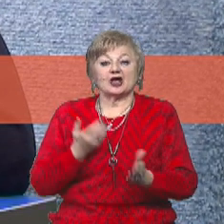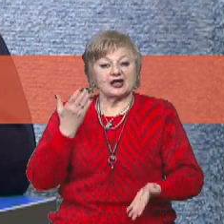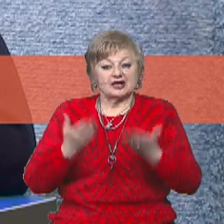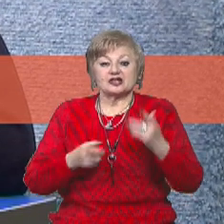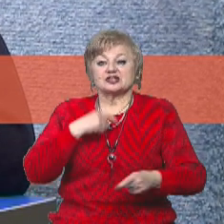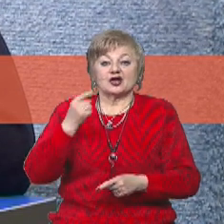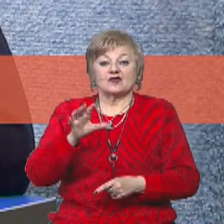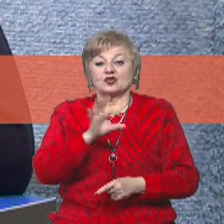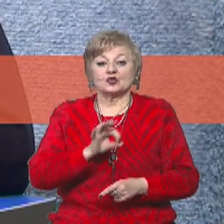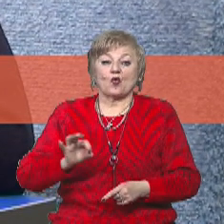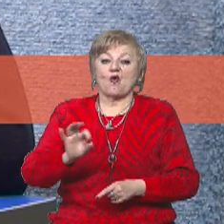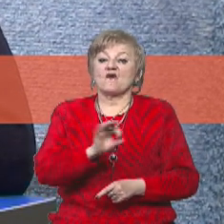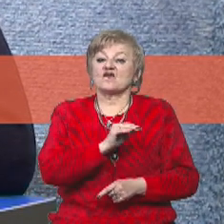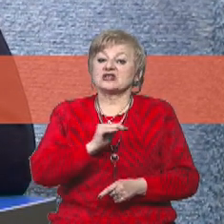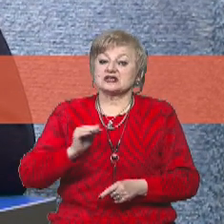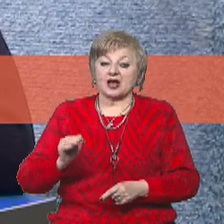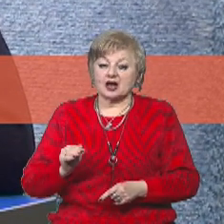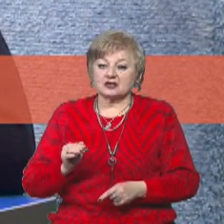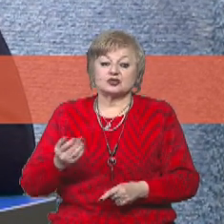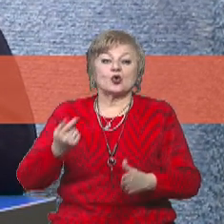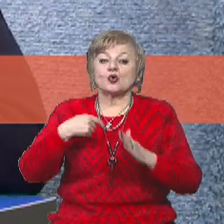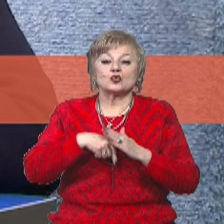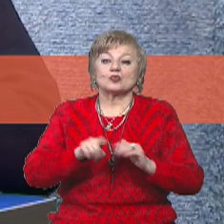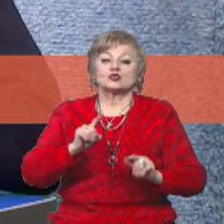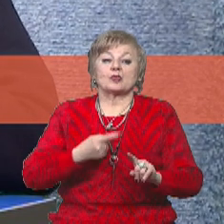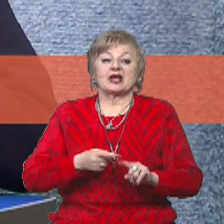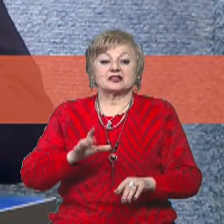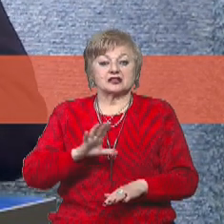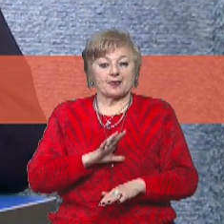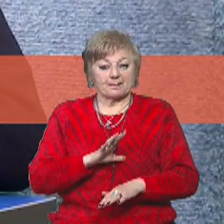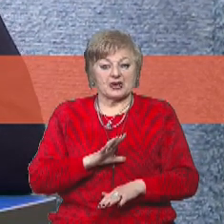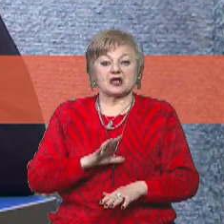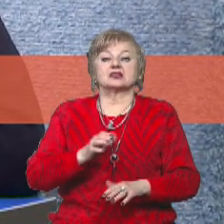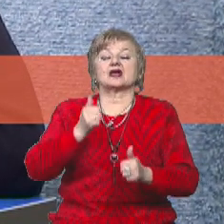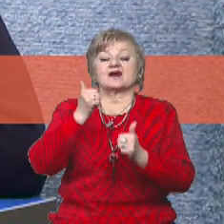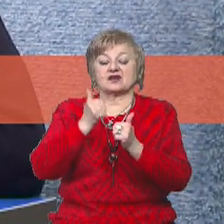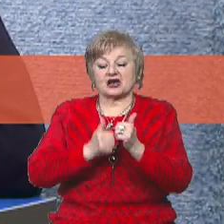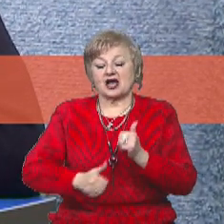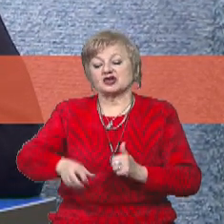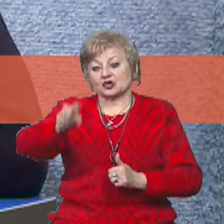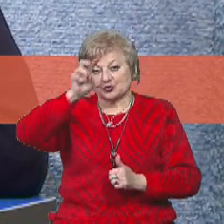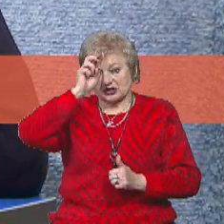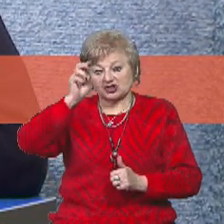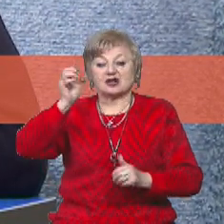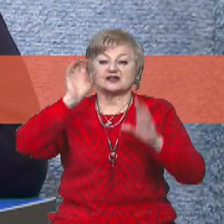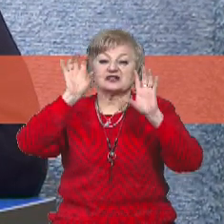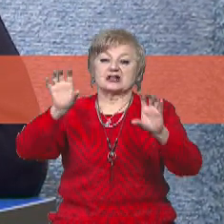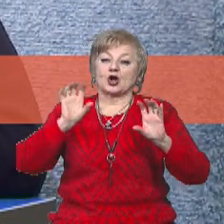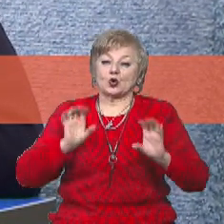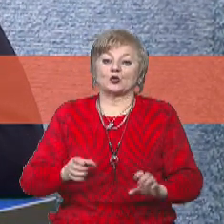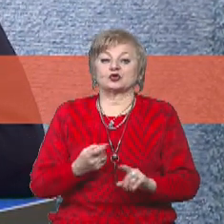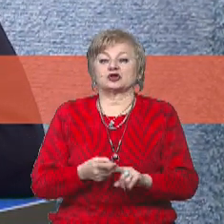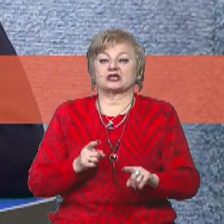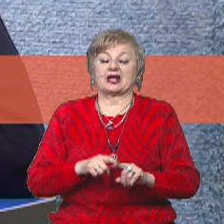про офіційну термінологію, про те, щоб це було оформлено державно і законодавчо, то саме